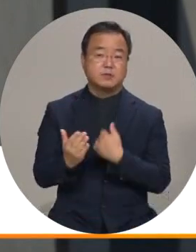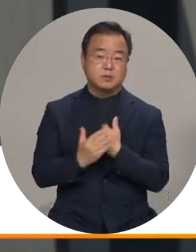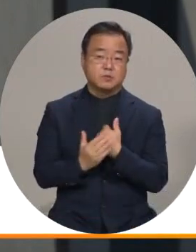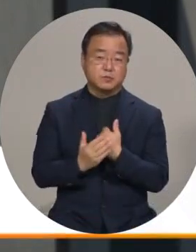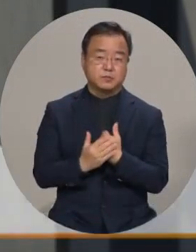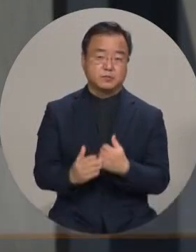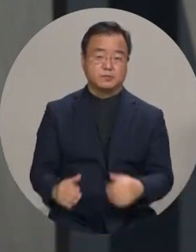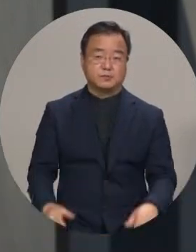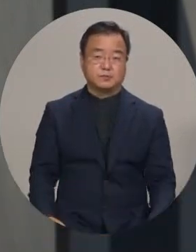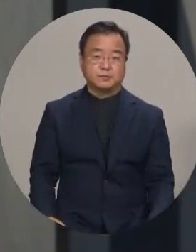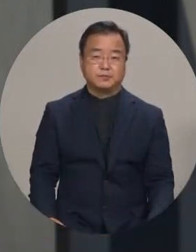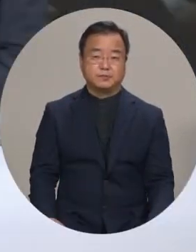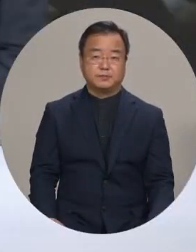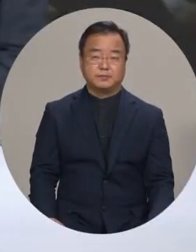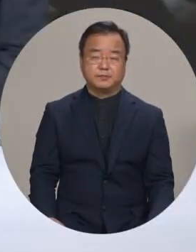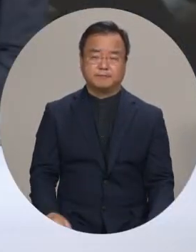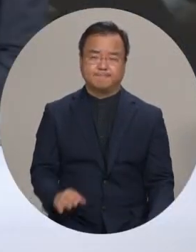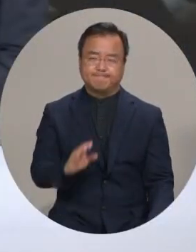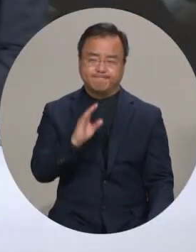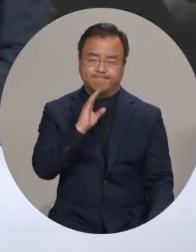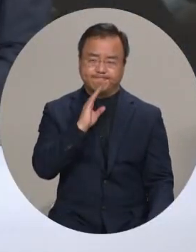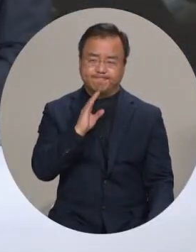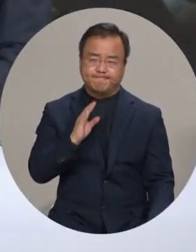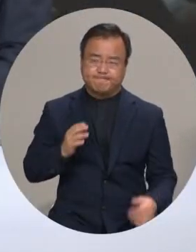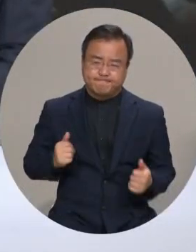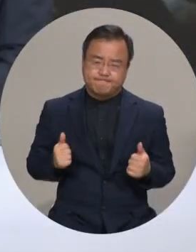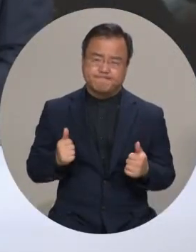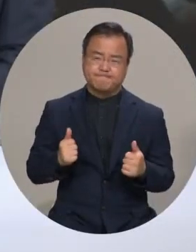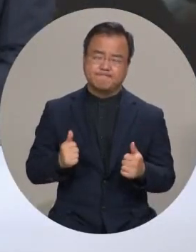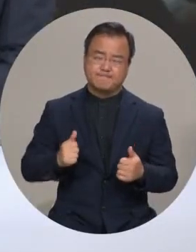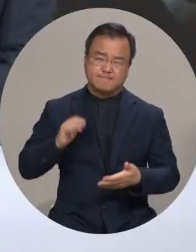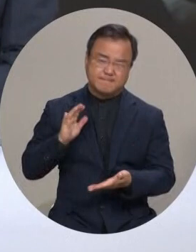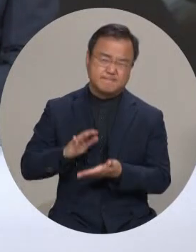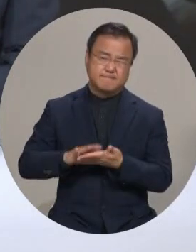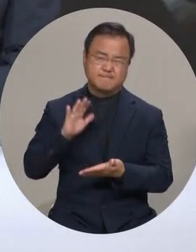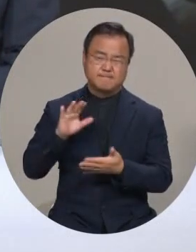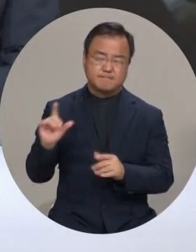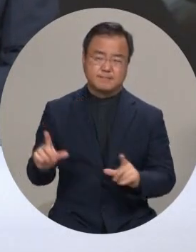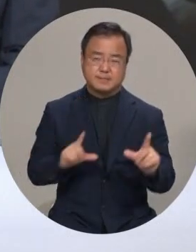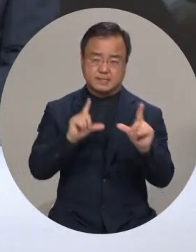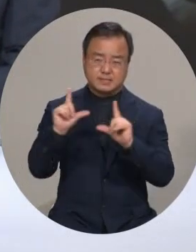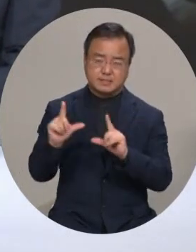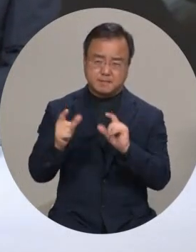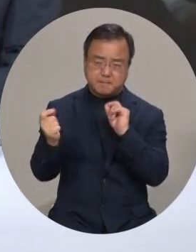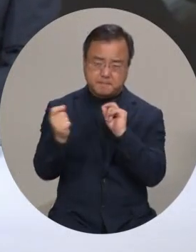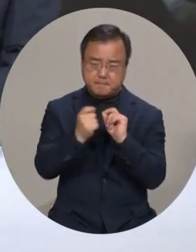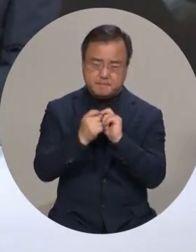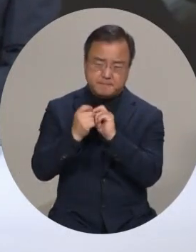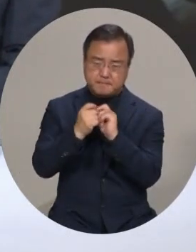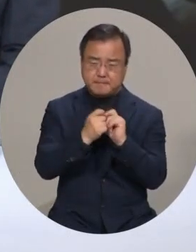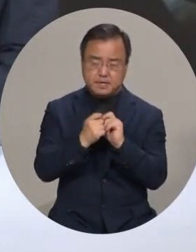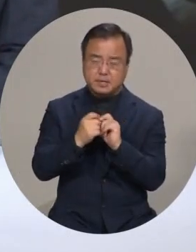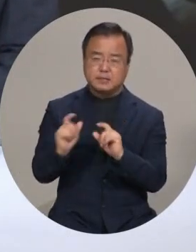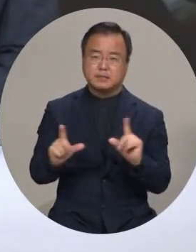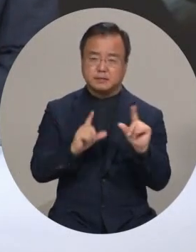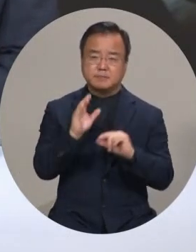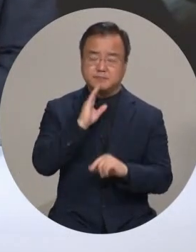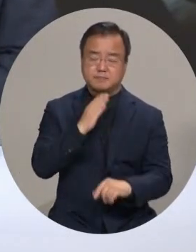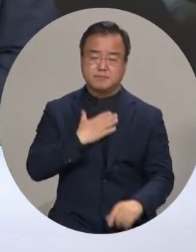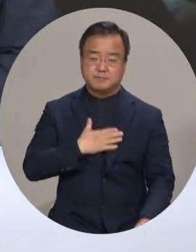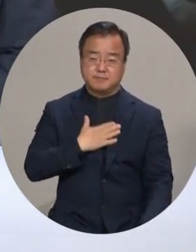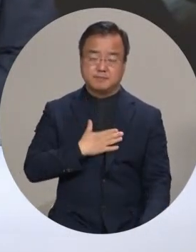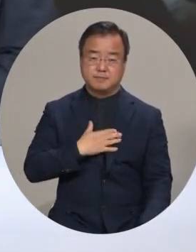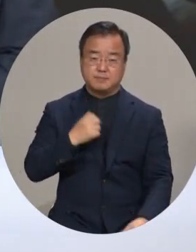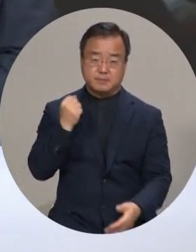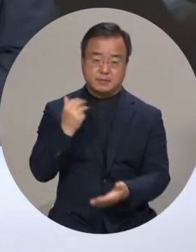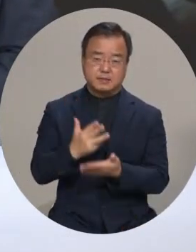같아요네 정말 치열하게 일상과 정말 밀접하게 소통하면서 지내 오셨던 것 같습니다 이태원 참사 이후에도